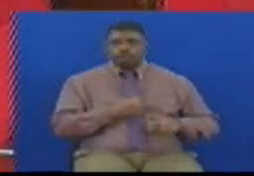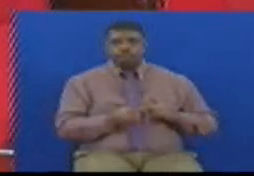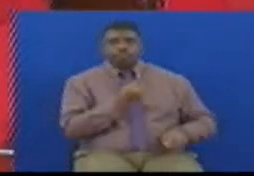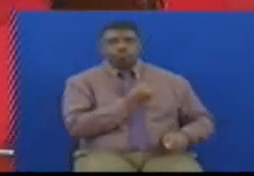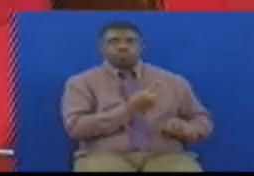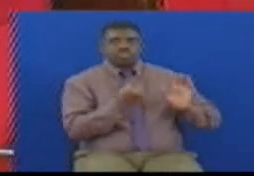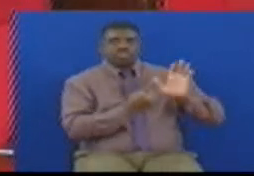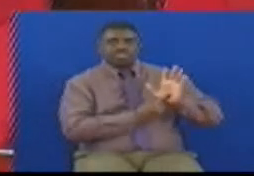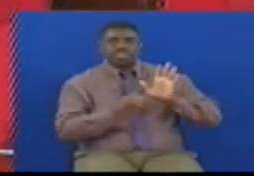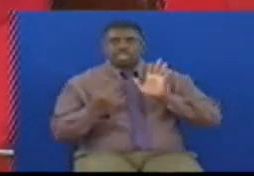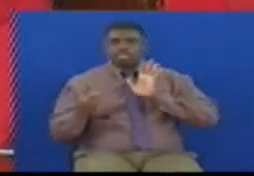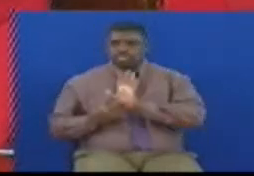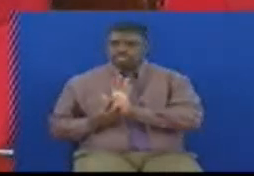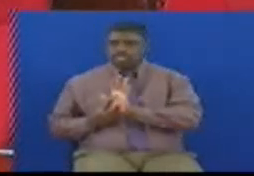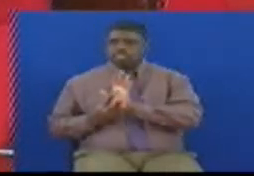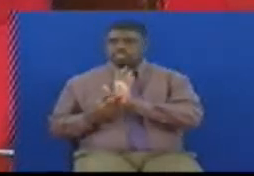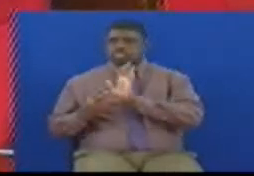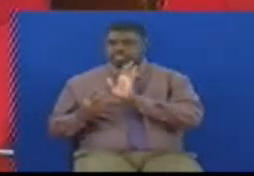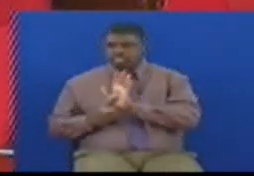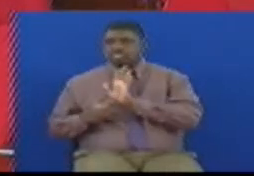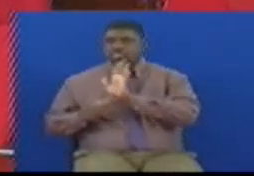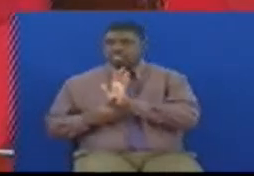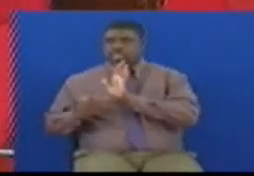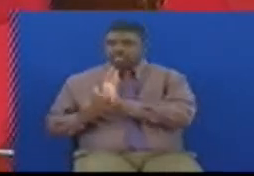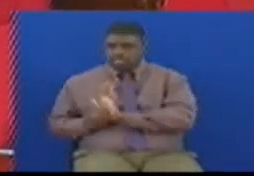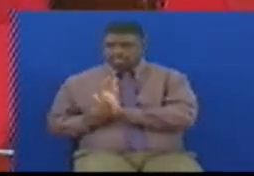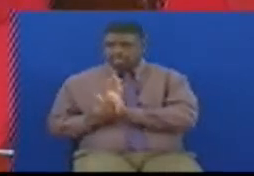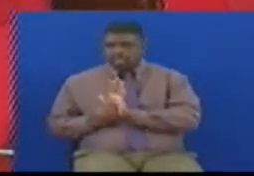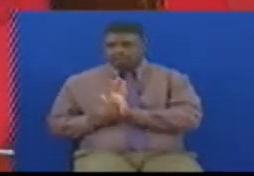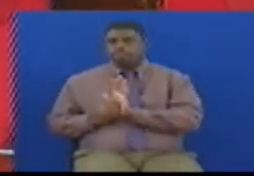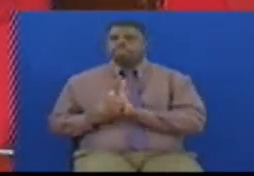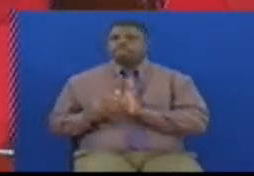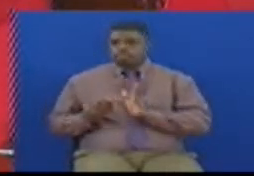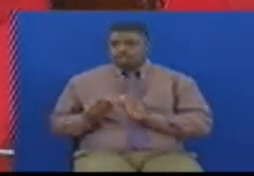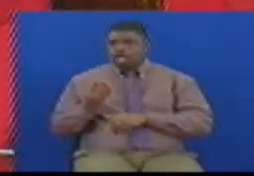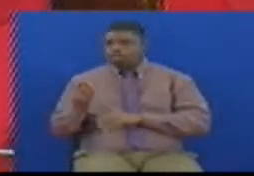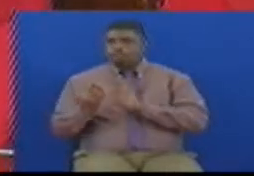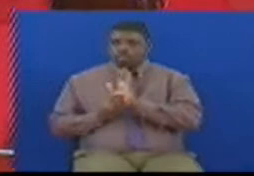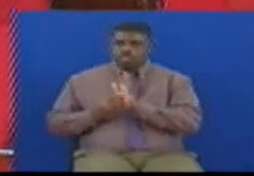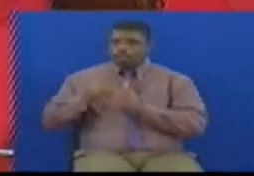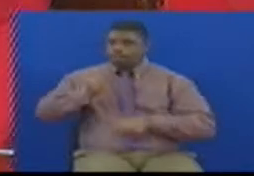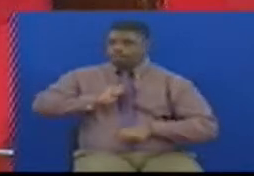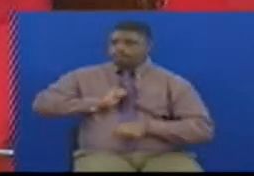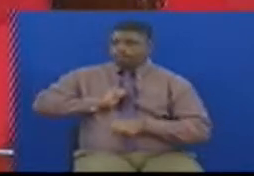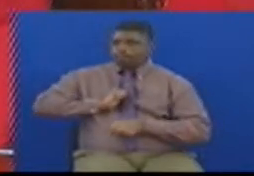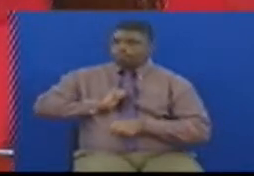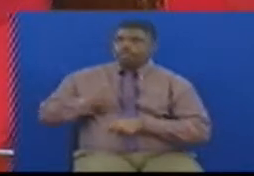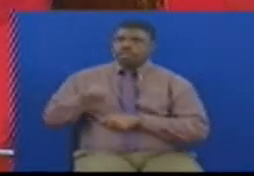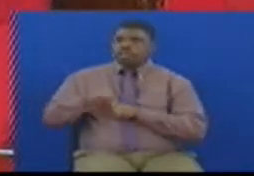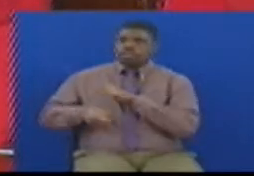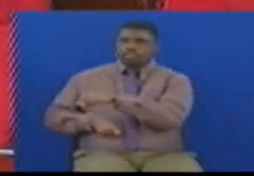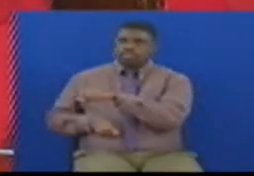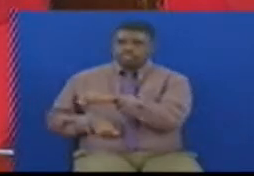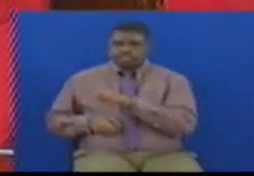199.3 na madeni mengineyo jumla yake ni shilingi bilioni 49. Athari ya uwepo wa deni hilo